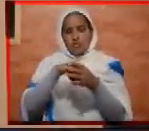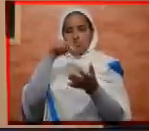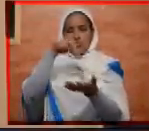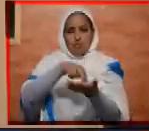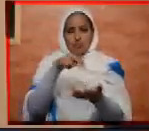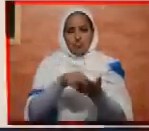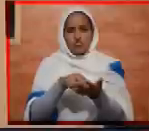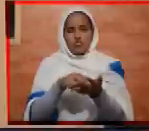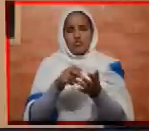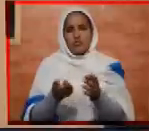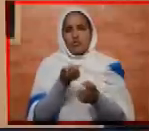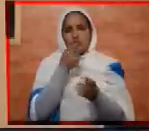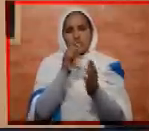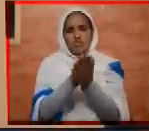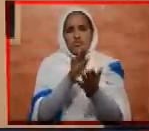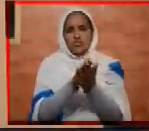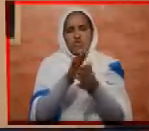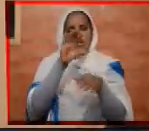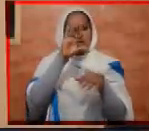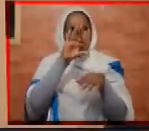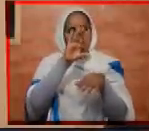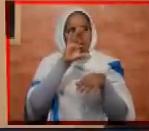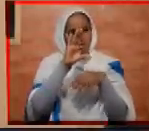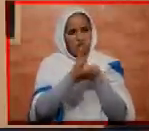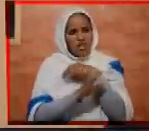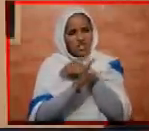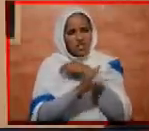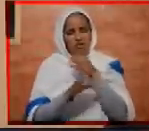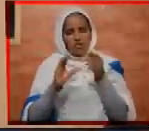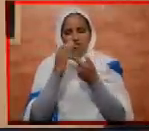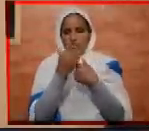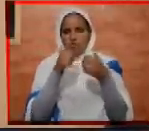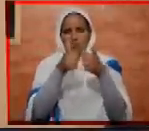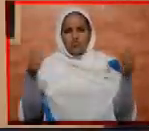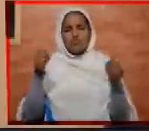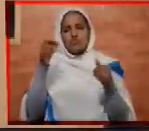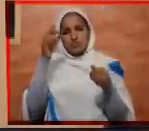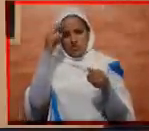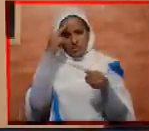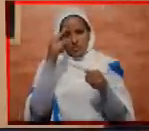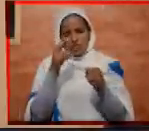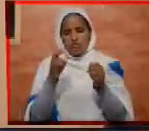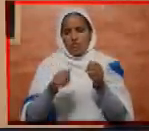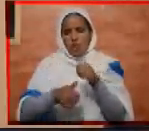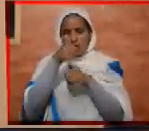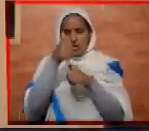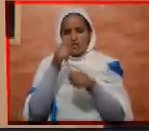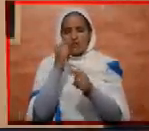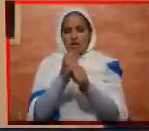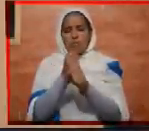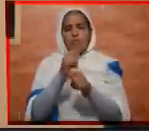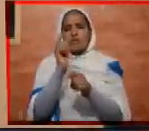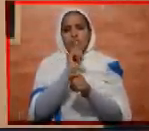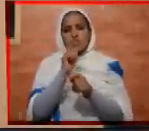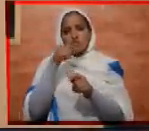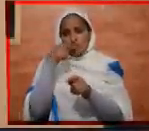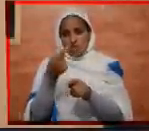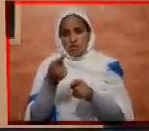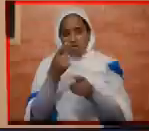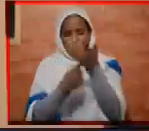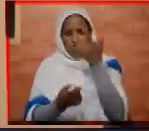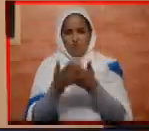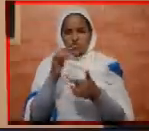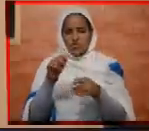ምን ይለያቸዋል ልንወያይ እዚህ ሁለት መምህራንን ጋብዘናል ከሁለቱ መምህራን ጋር